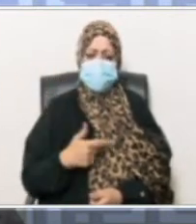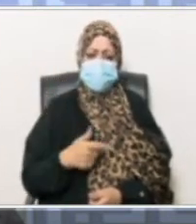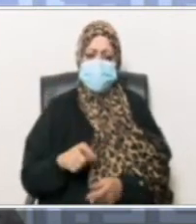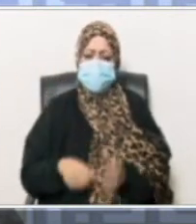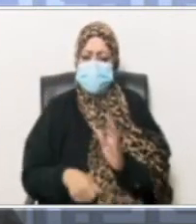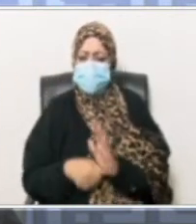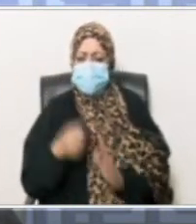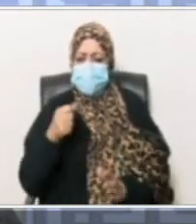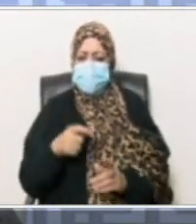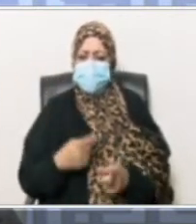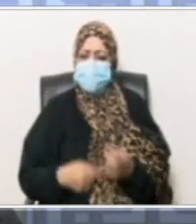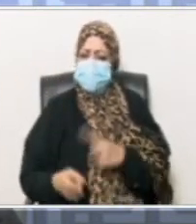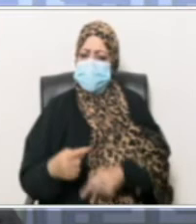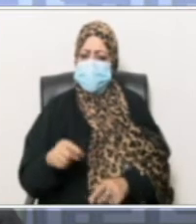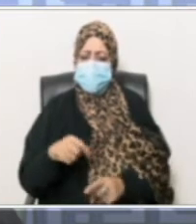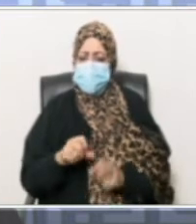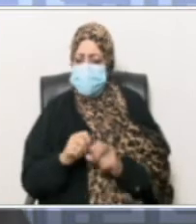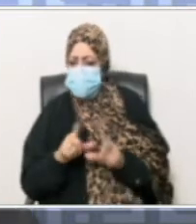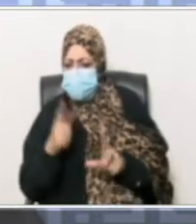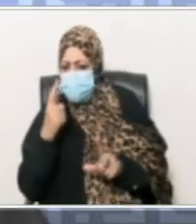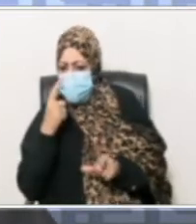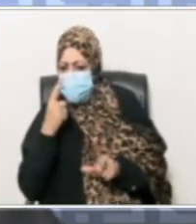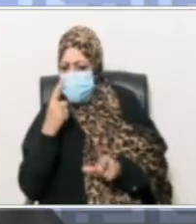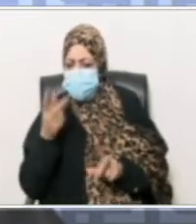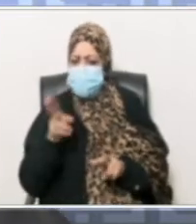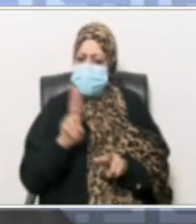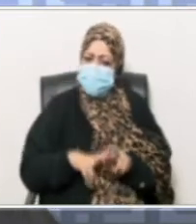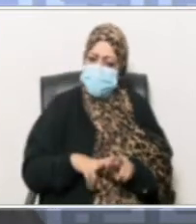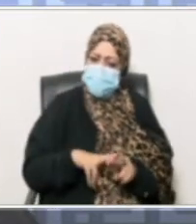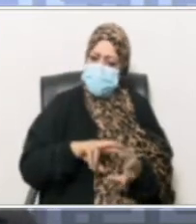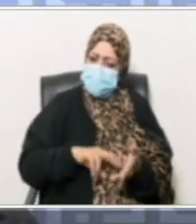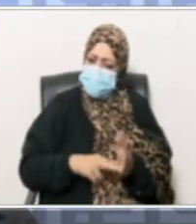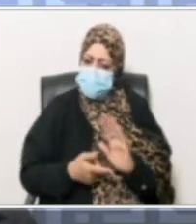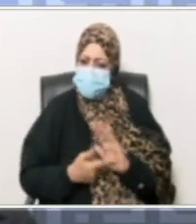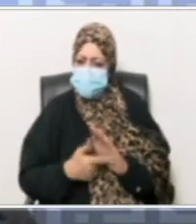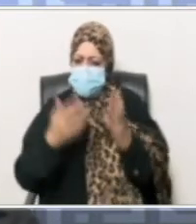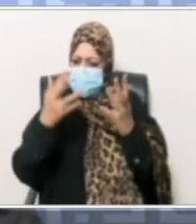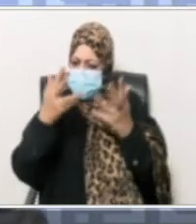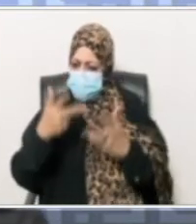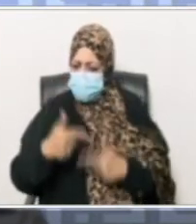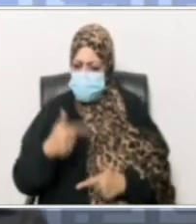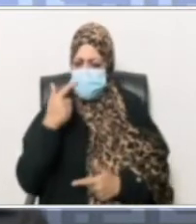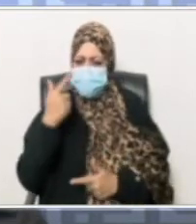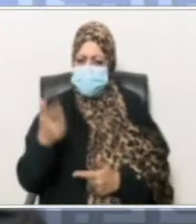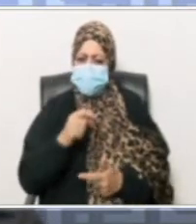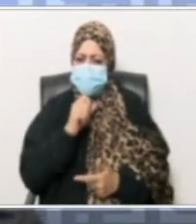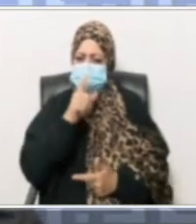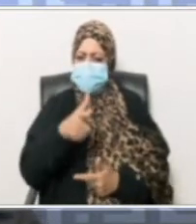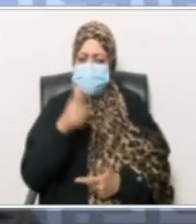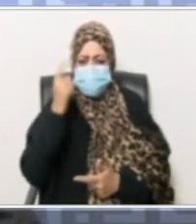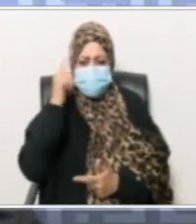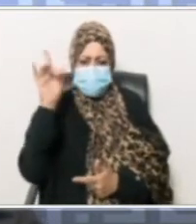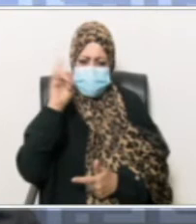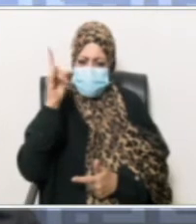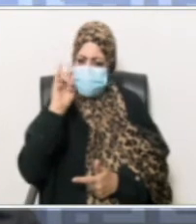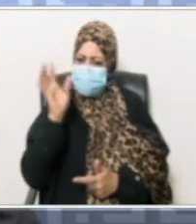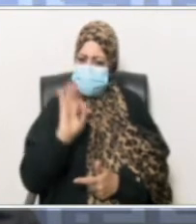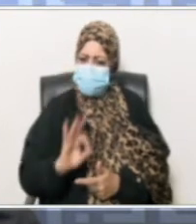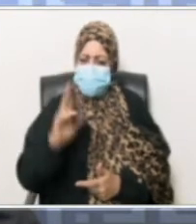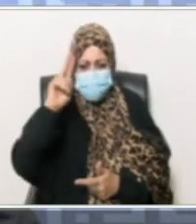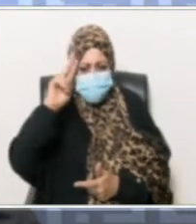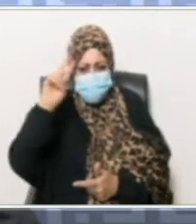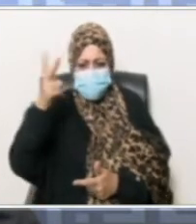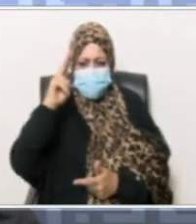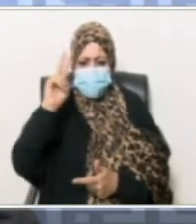أعاد حساباته ومراجعاته وكلامه وفهمه تبين له ذلك. والله عز وجل